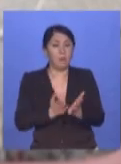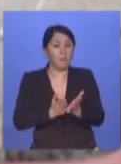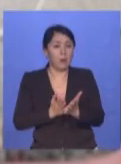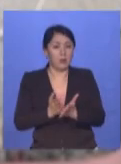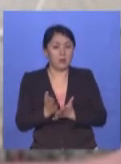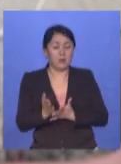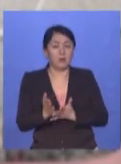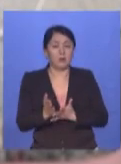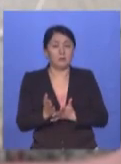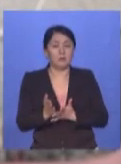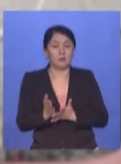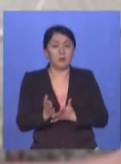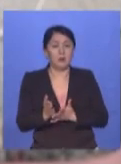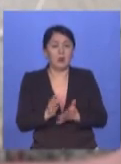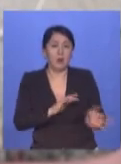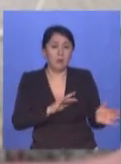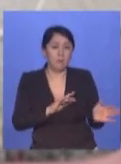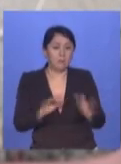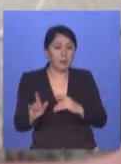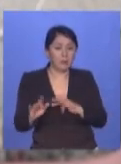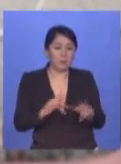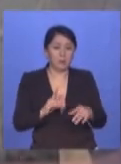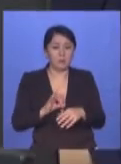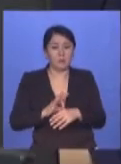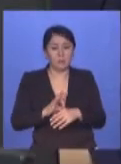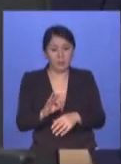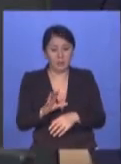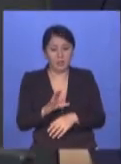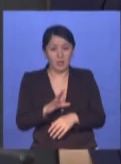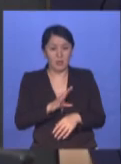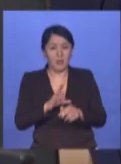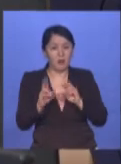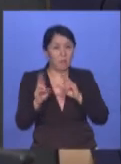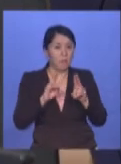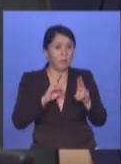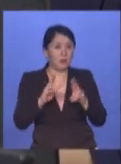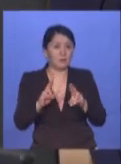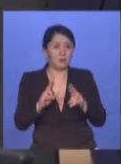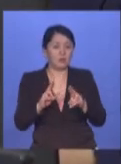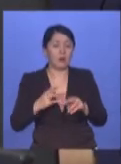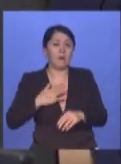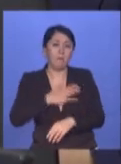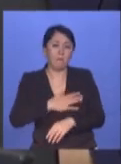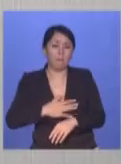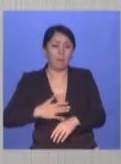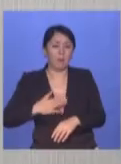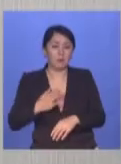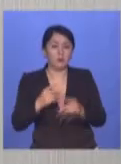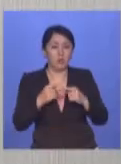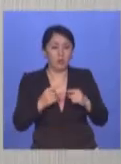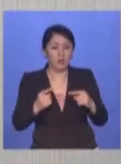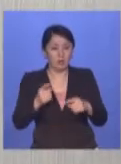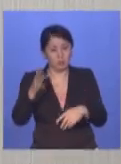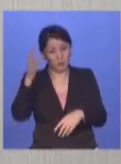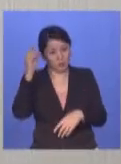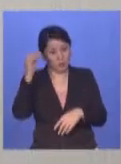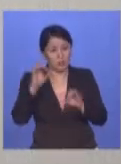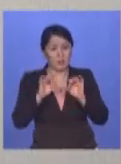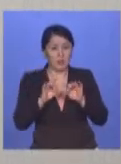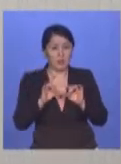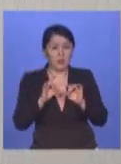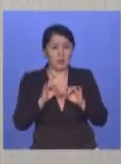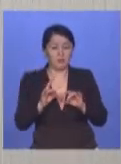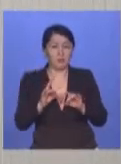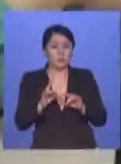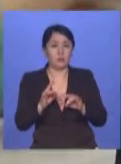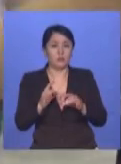бағытында іс-шара өткіздік. Жиында конституциямыздың мән маңызы қаузалып, түрлі ойлар ортаға салынды. Сонымен қатар